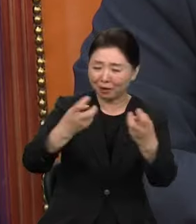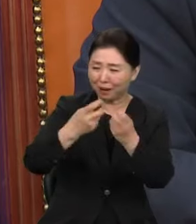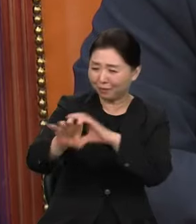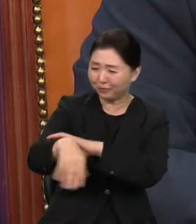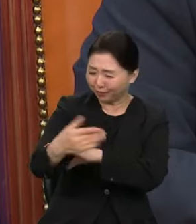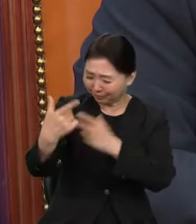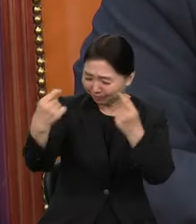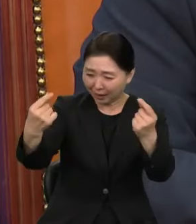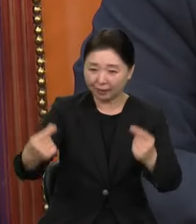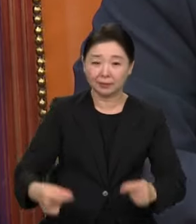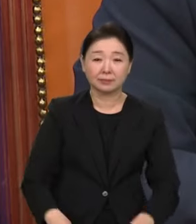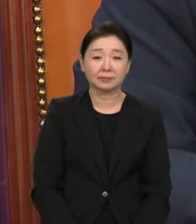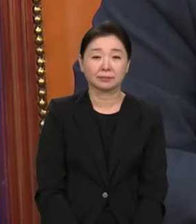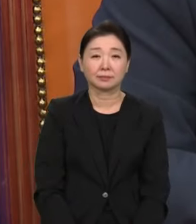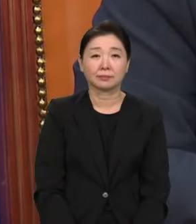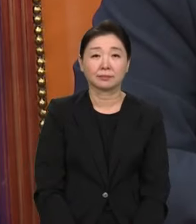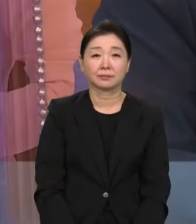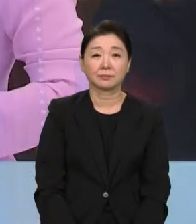나올리 만무합니다.